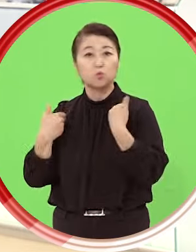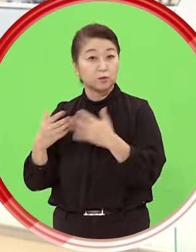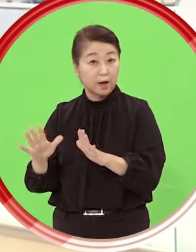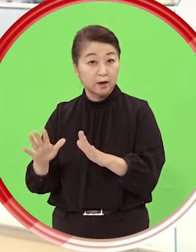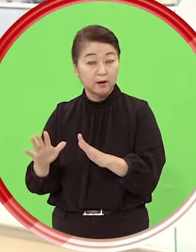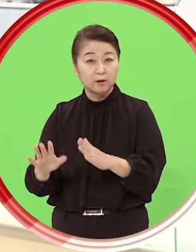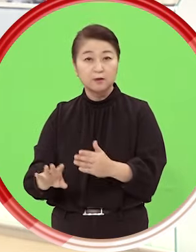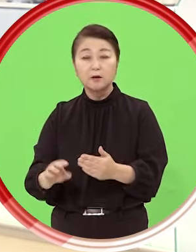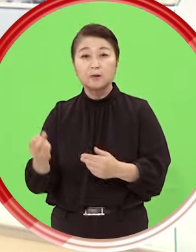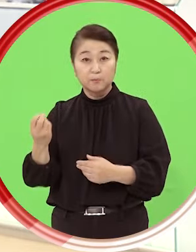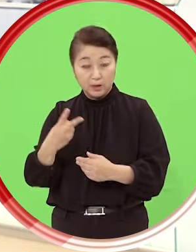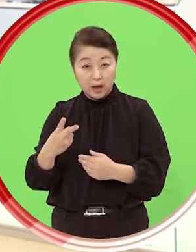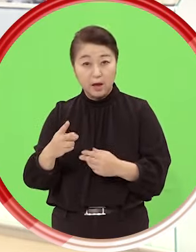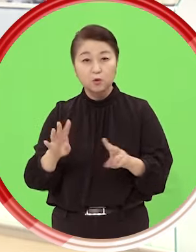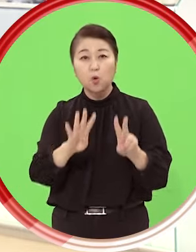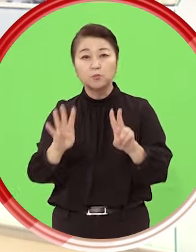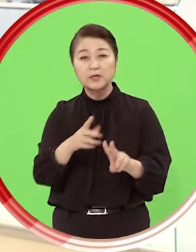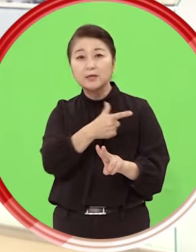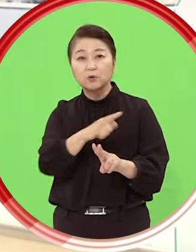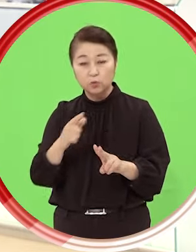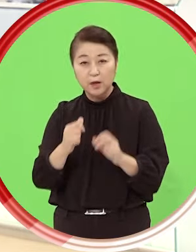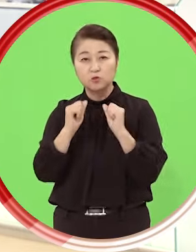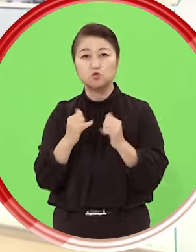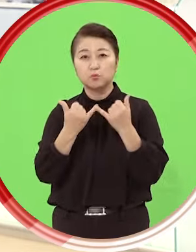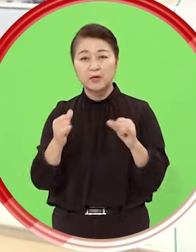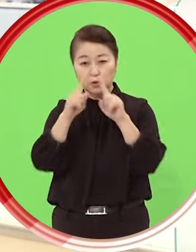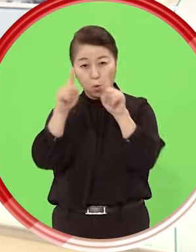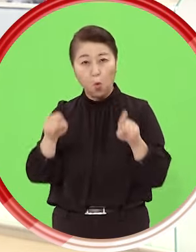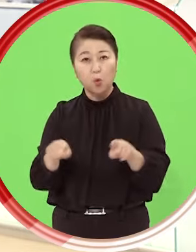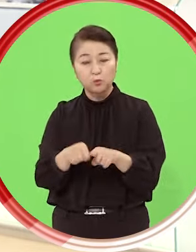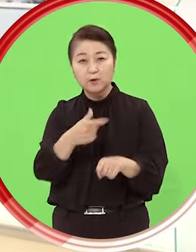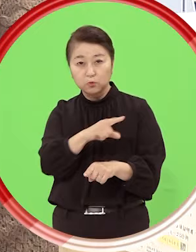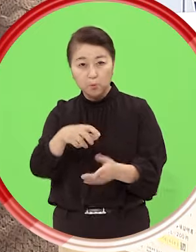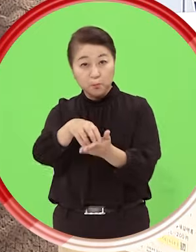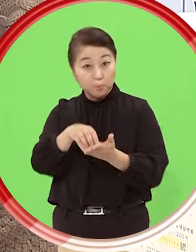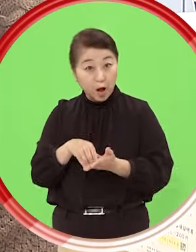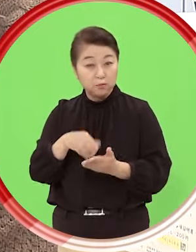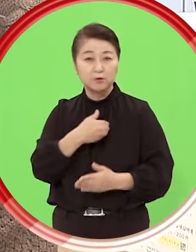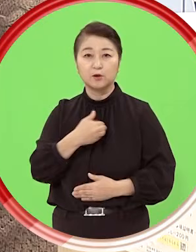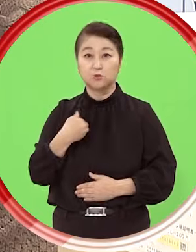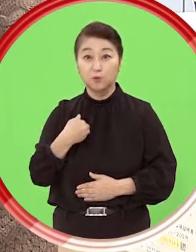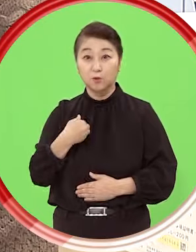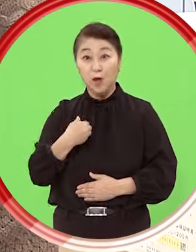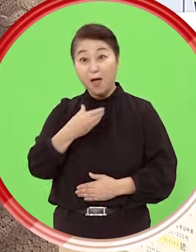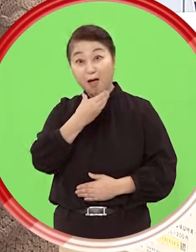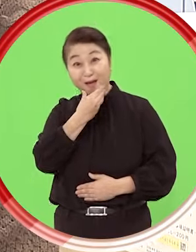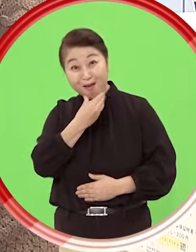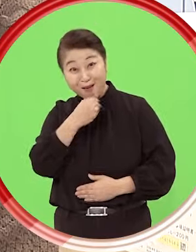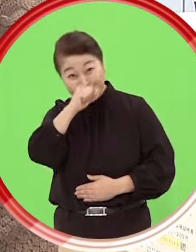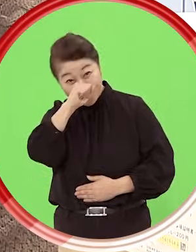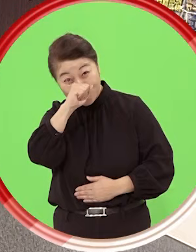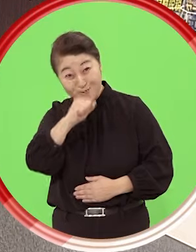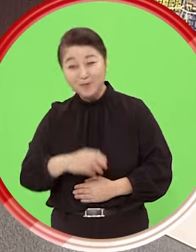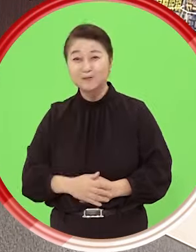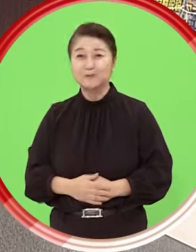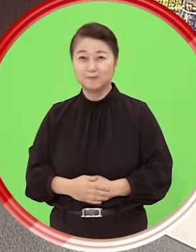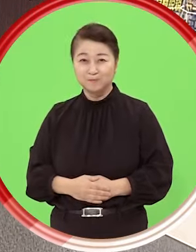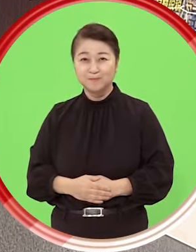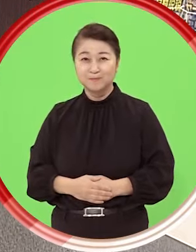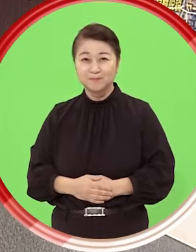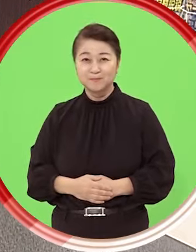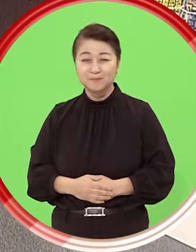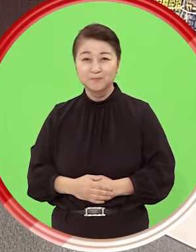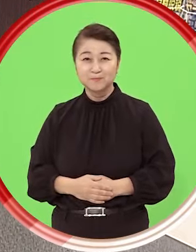またコンビニなどで住民票や戸籍証明書の取得もできます。 それは便利そうですね。